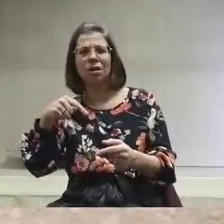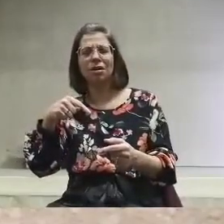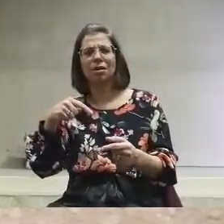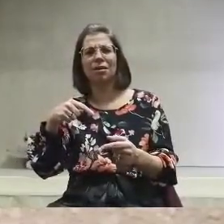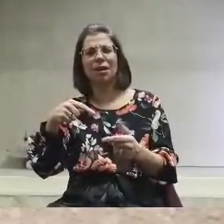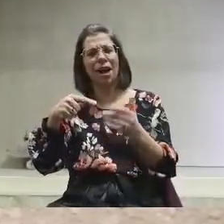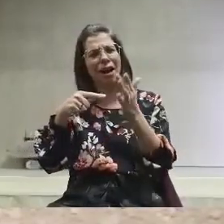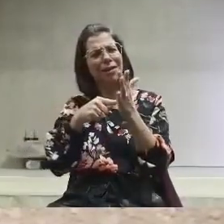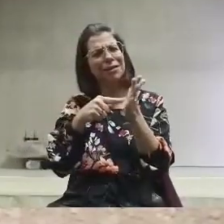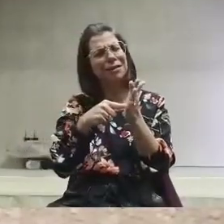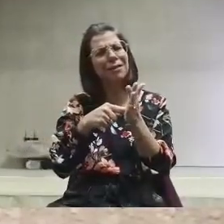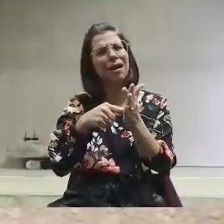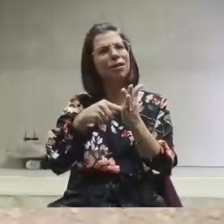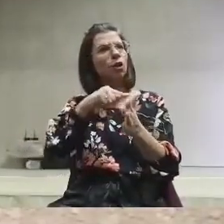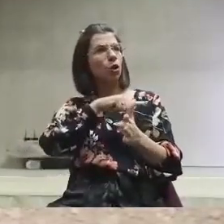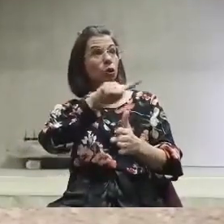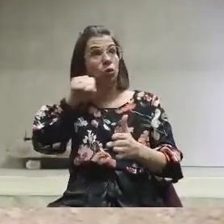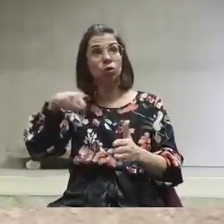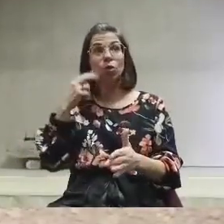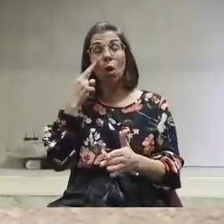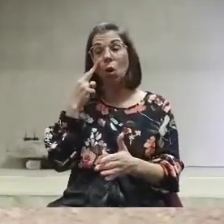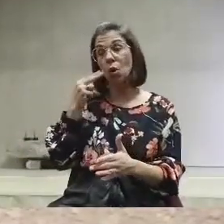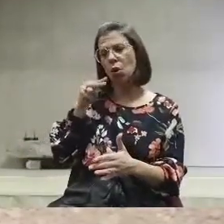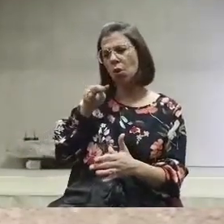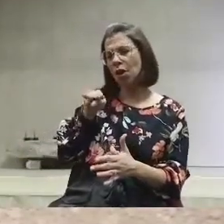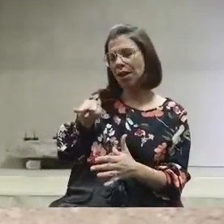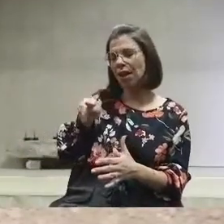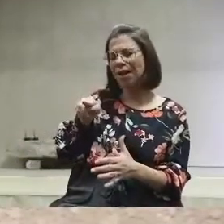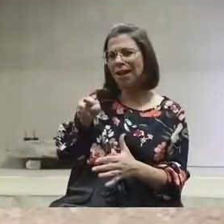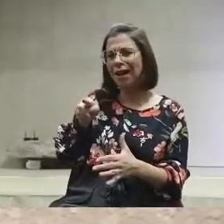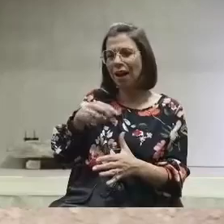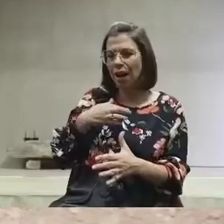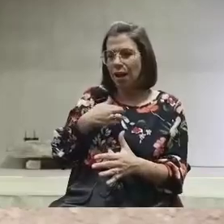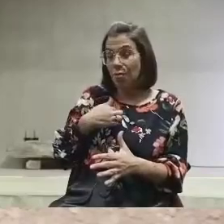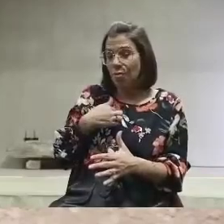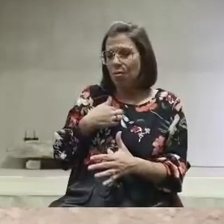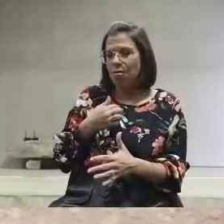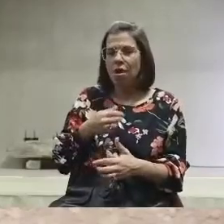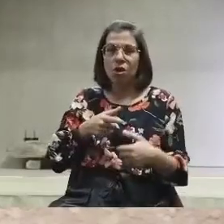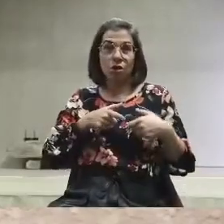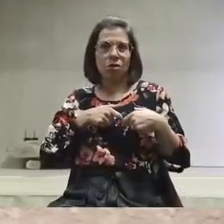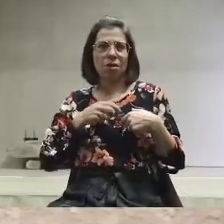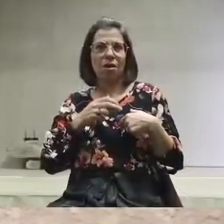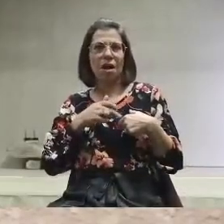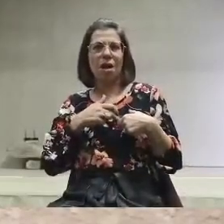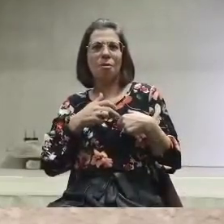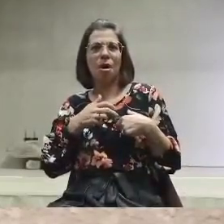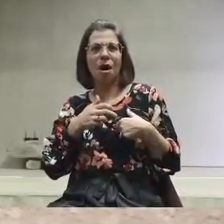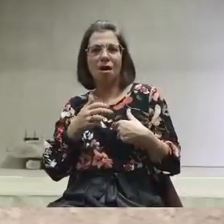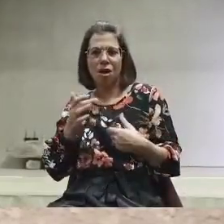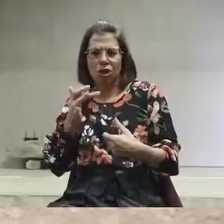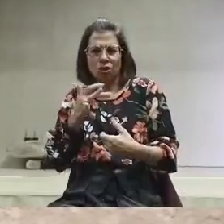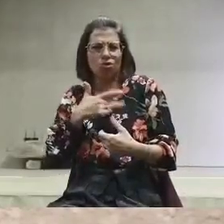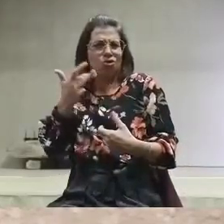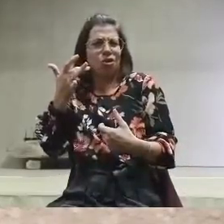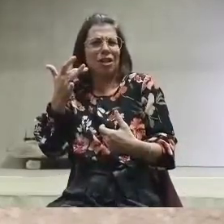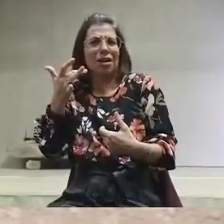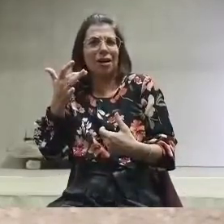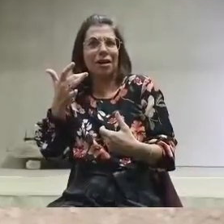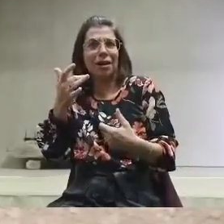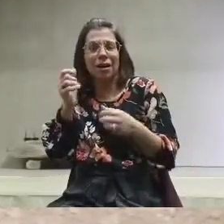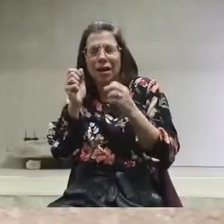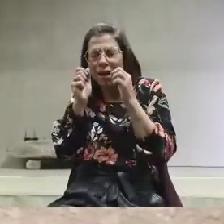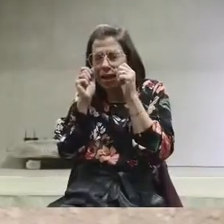là ensemble, dans la louange, et que le Seigneur nous donne de regarder à ce qu'il a fait pour nous, je suis